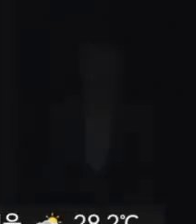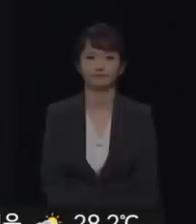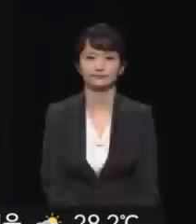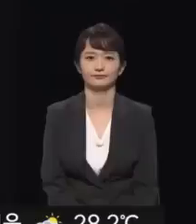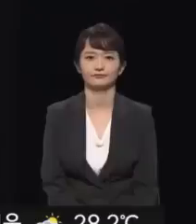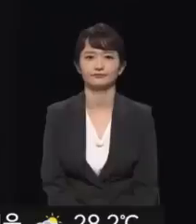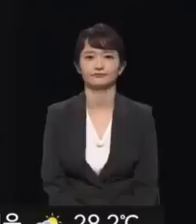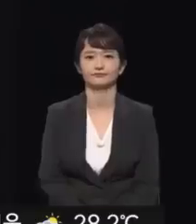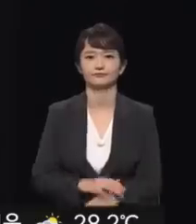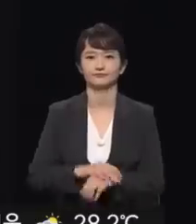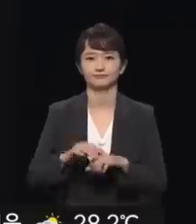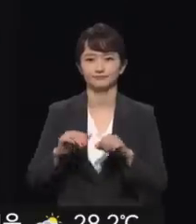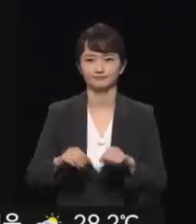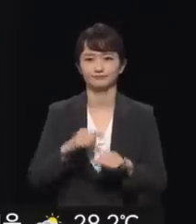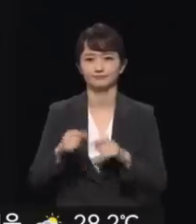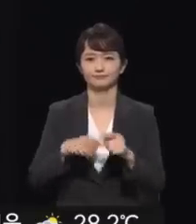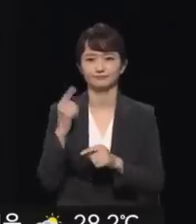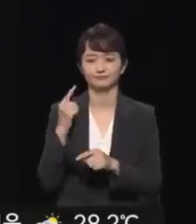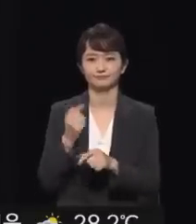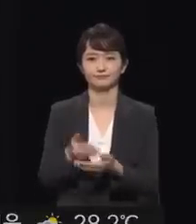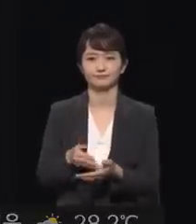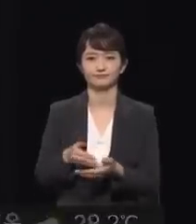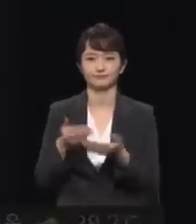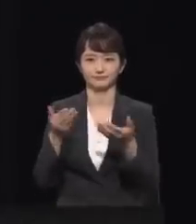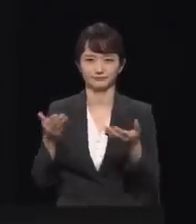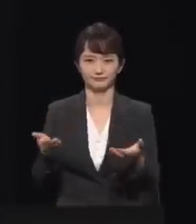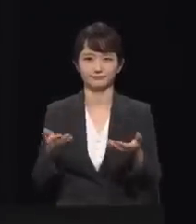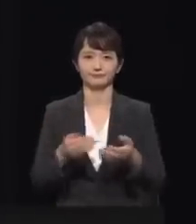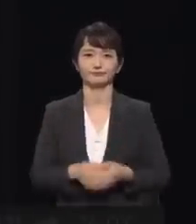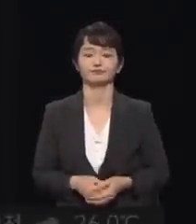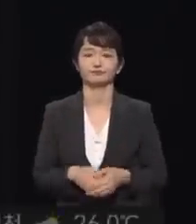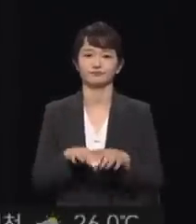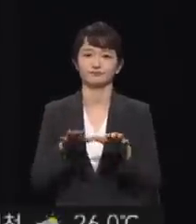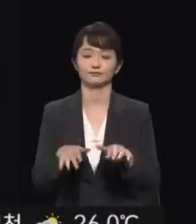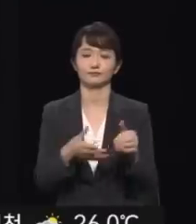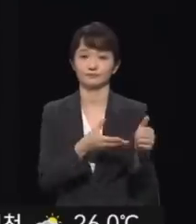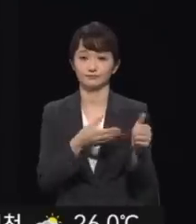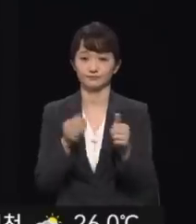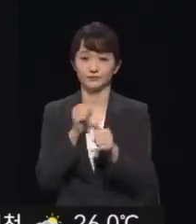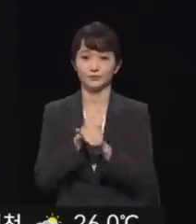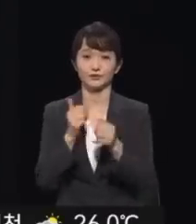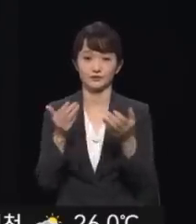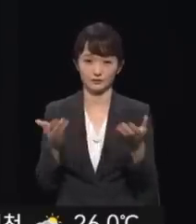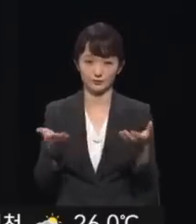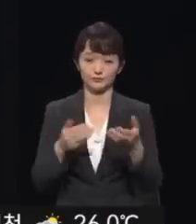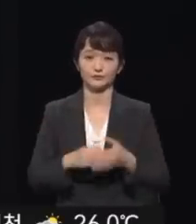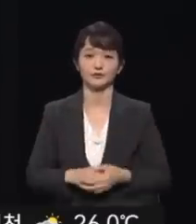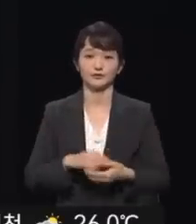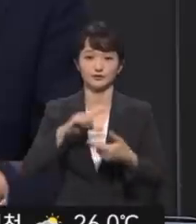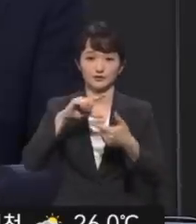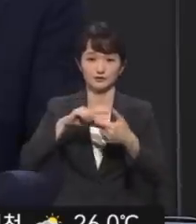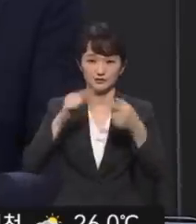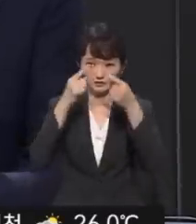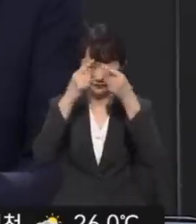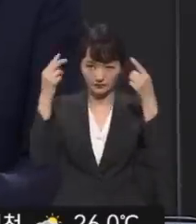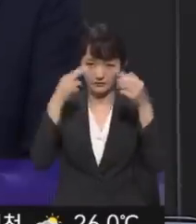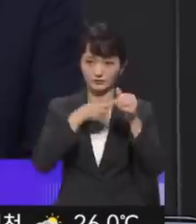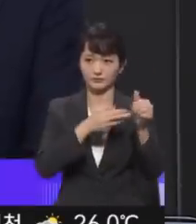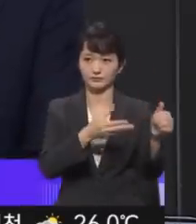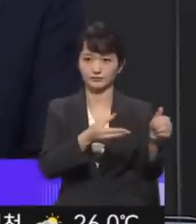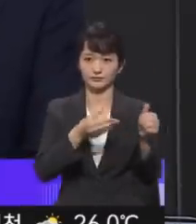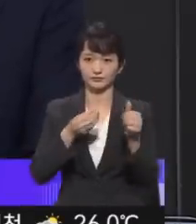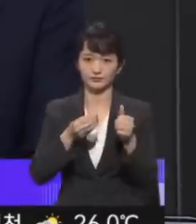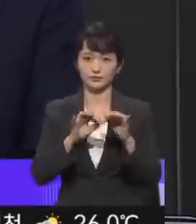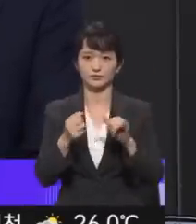예 날선 토큰에 시 보다 조금 일찍 만나는 썰전 라이브 시작합니다 원전을 패널 소개 하겠습니다 힘든 식 경남대 교수